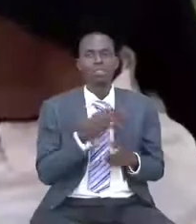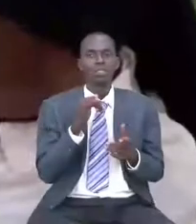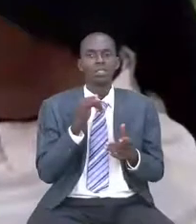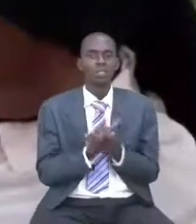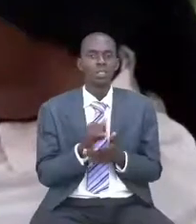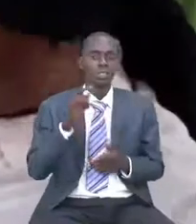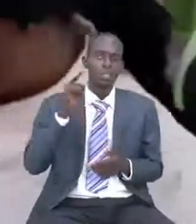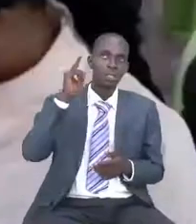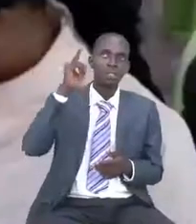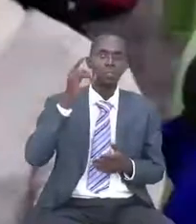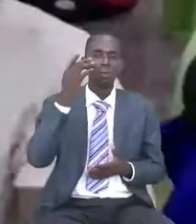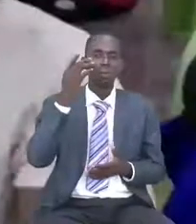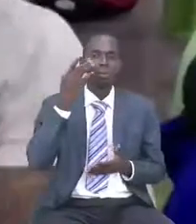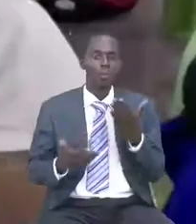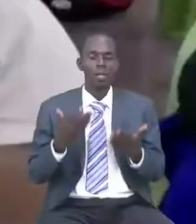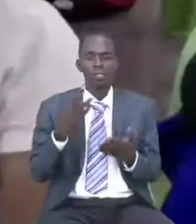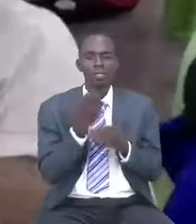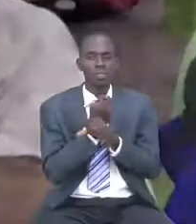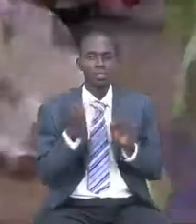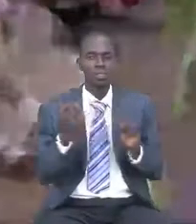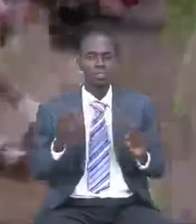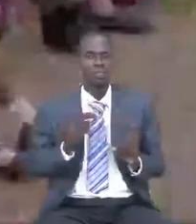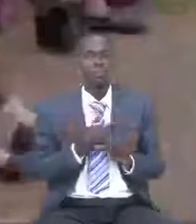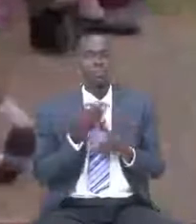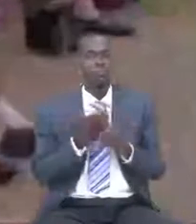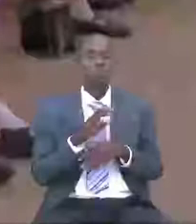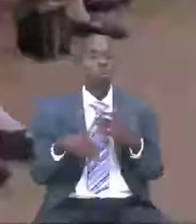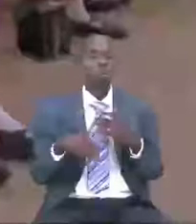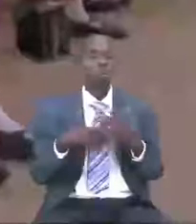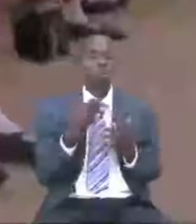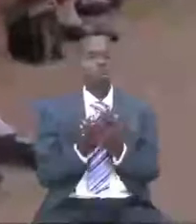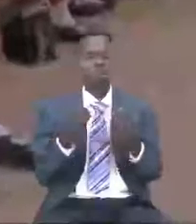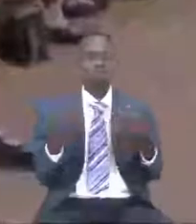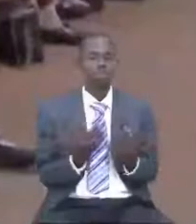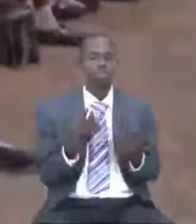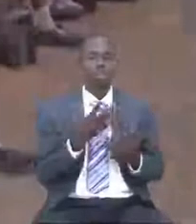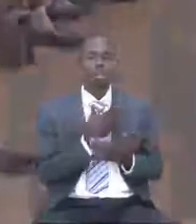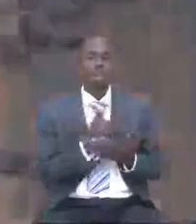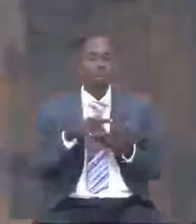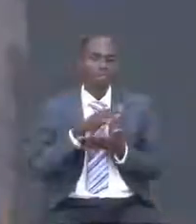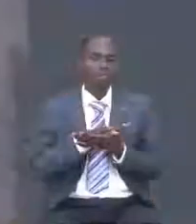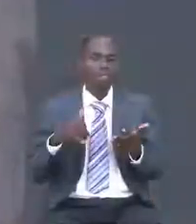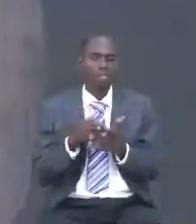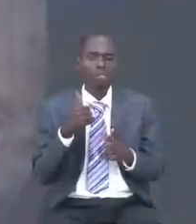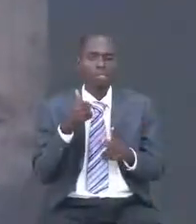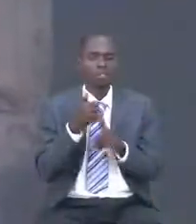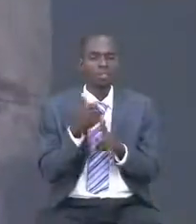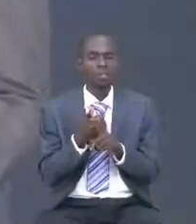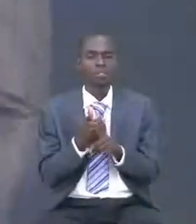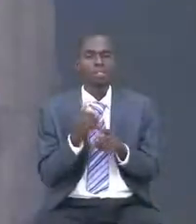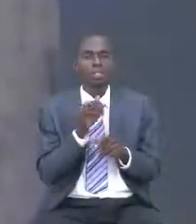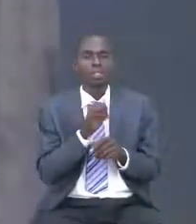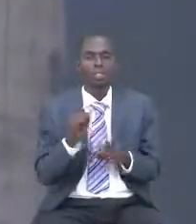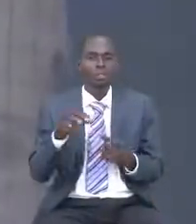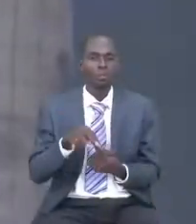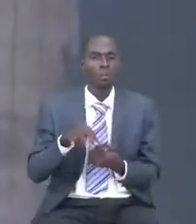Qui s'est livré lui-même pour nous afin de nous racheter de toute iniquité et de se faire